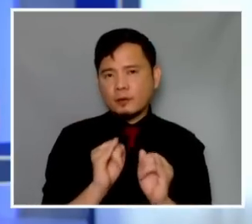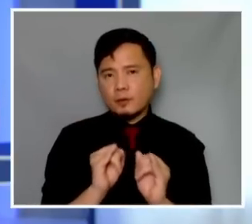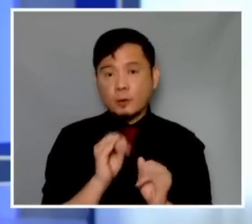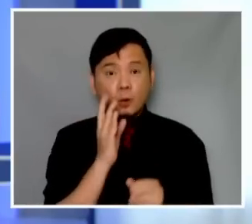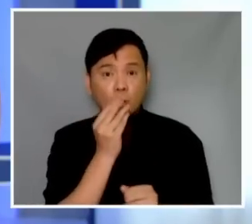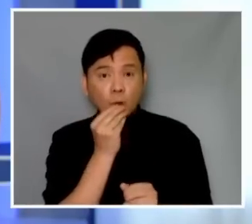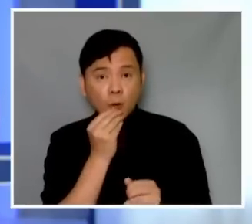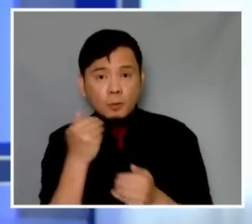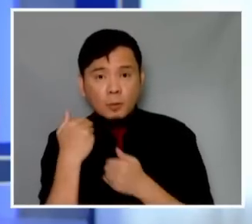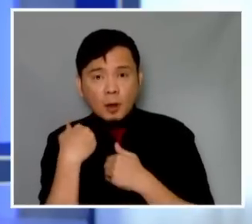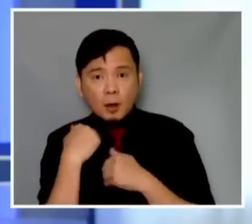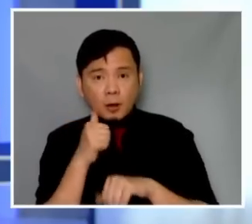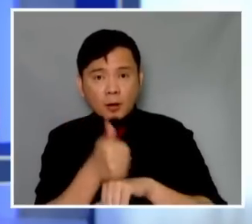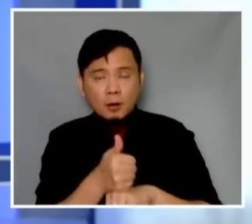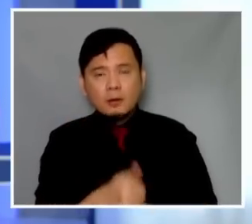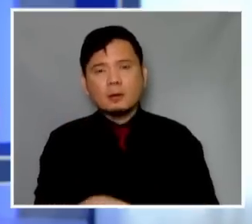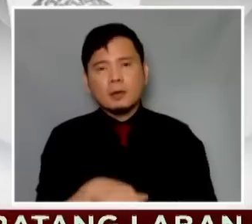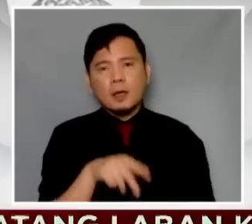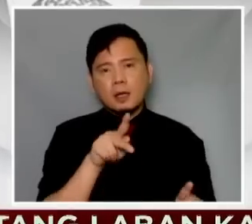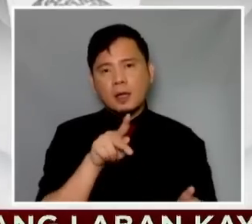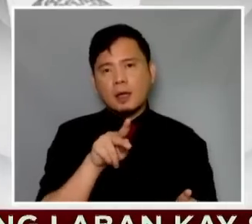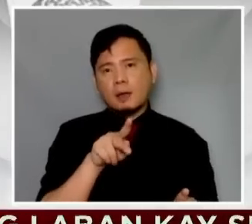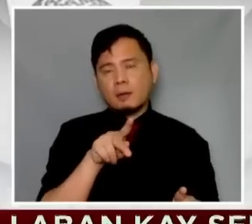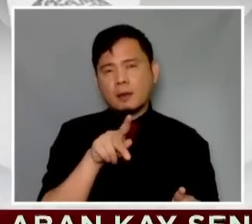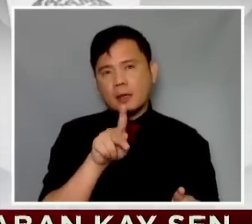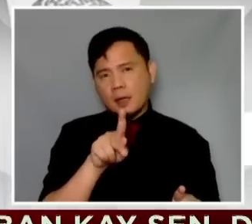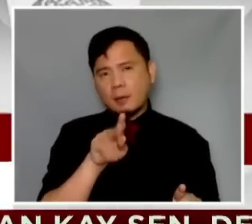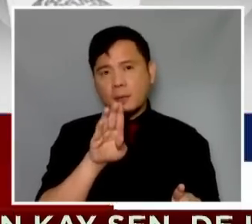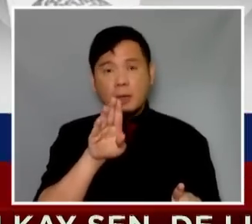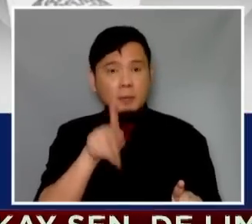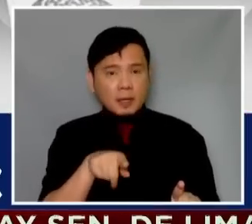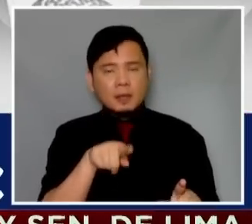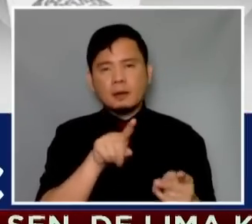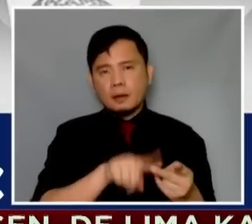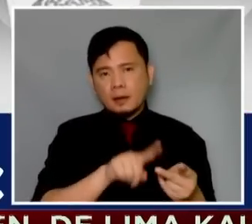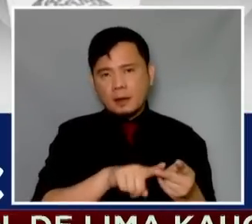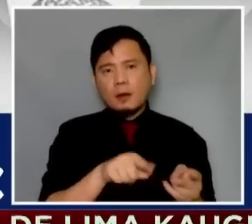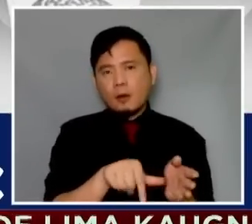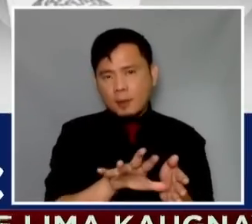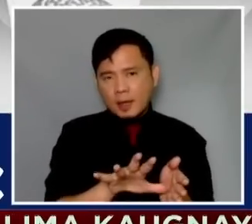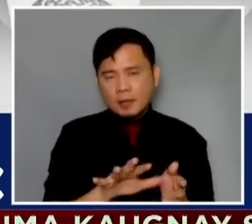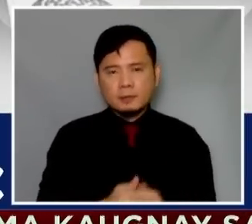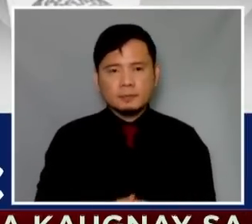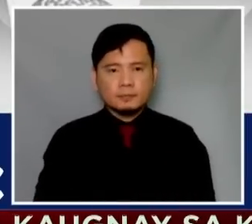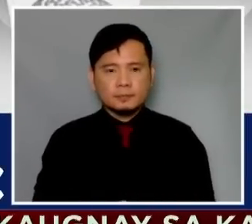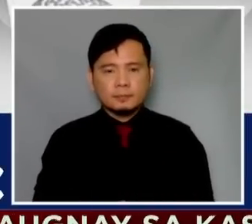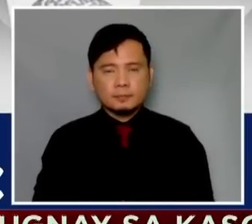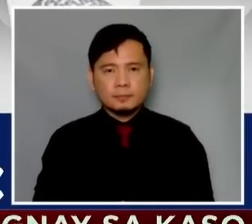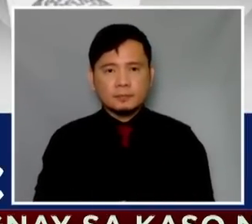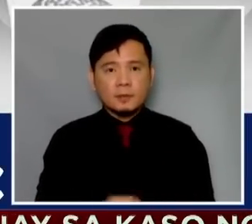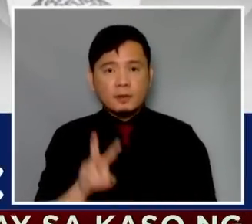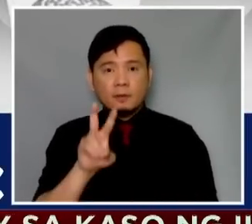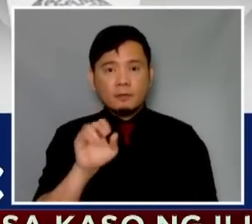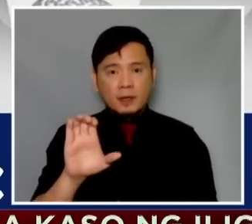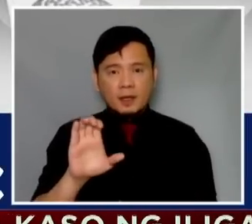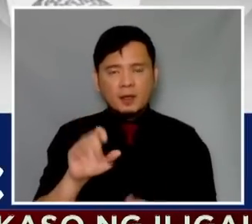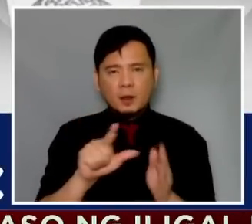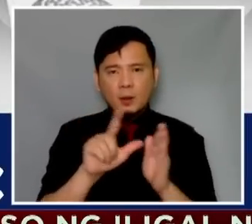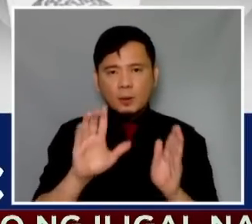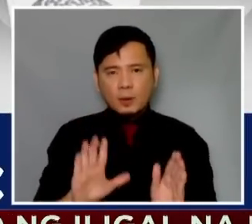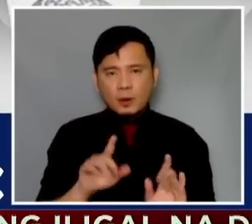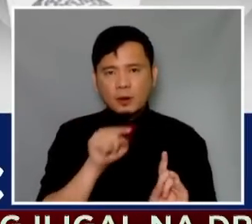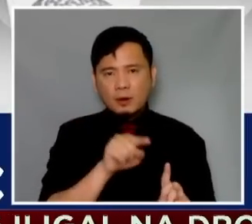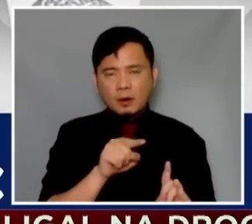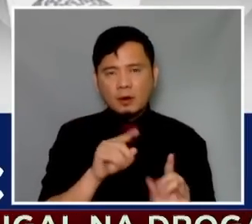at KBP. Bagamat ipinarating ang pasasalamat sa komisyon, sinabi ng spokesperson ni Marcos na si Attorney